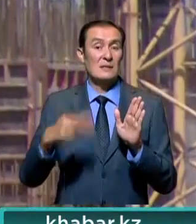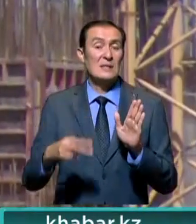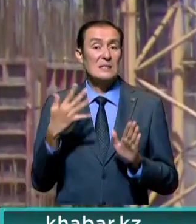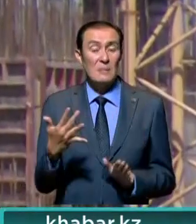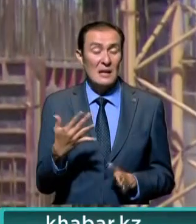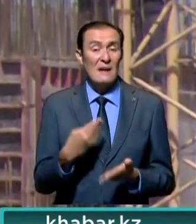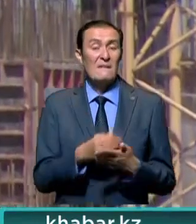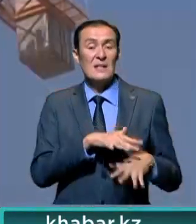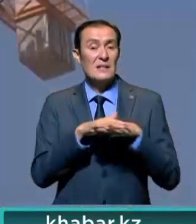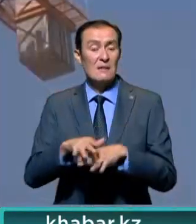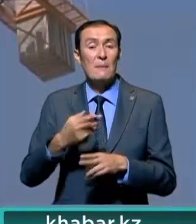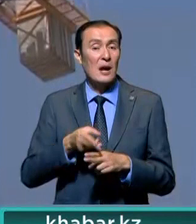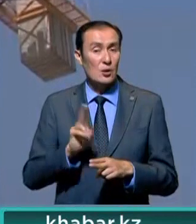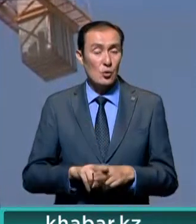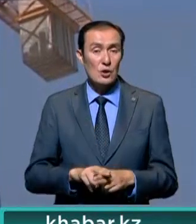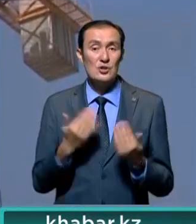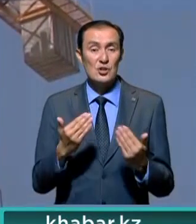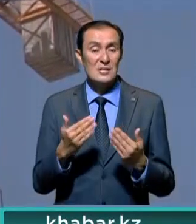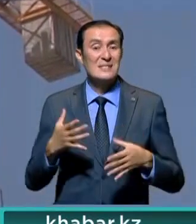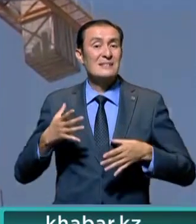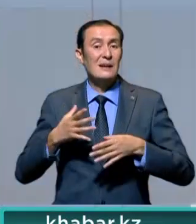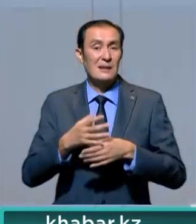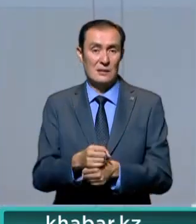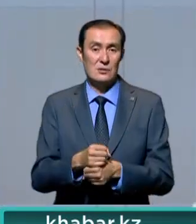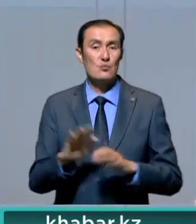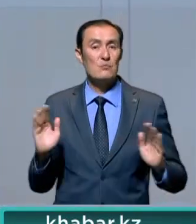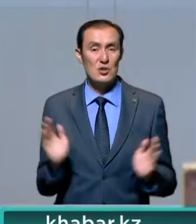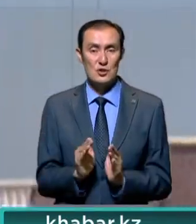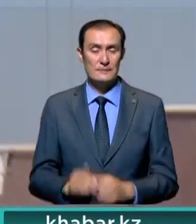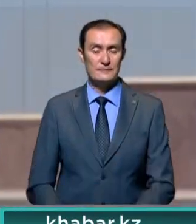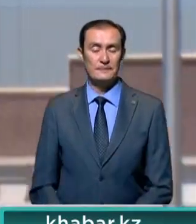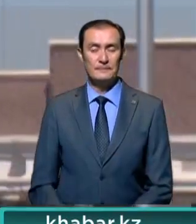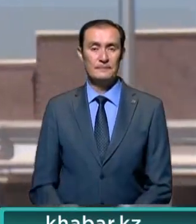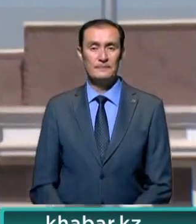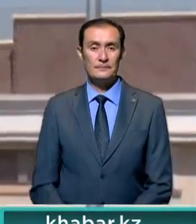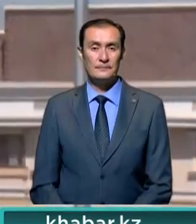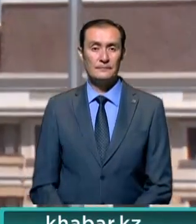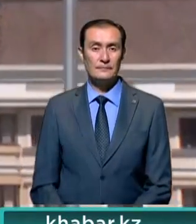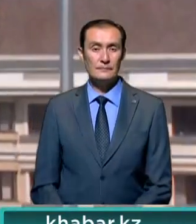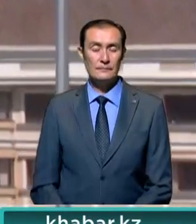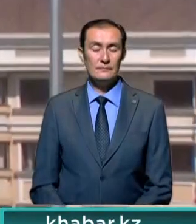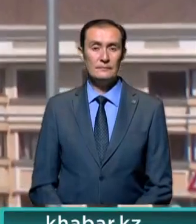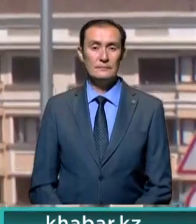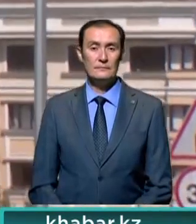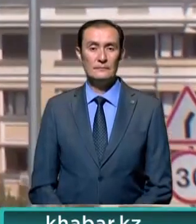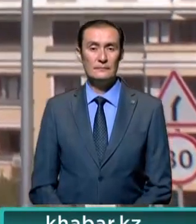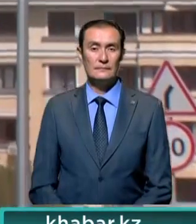7-20-25, финансирование по которой значительно сократилось. Назымгуль Кумыспаева, Алибек Алиев, Хабар.